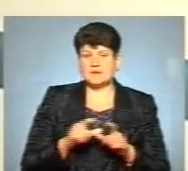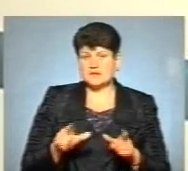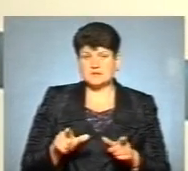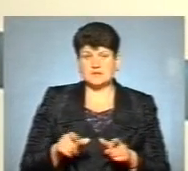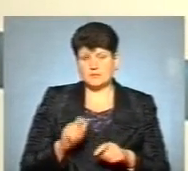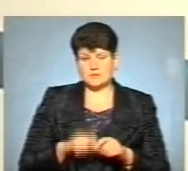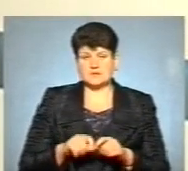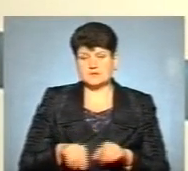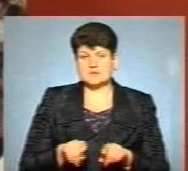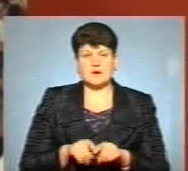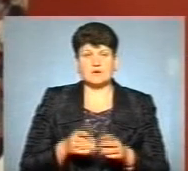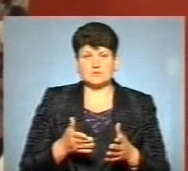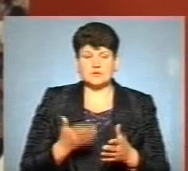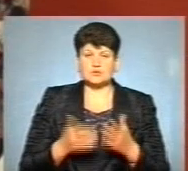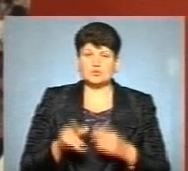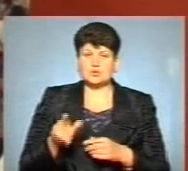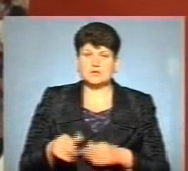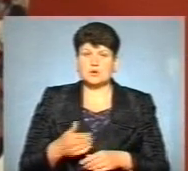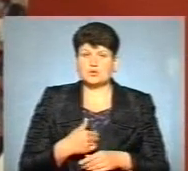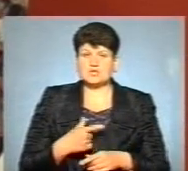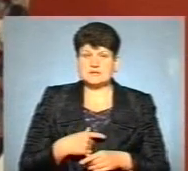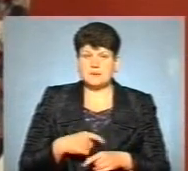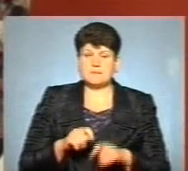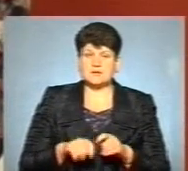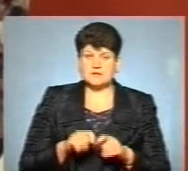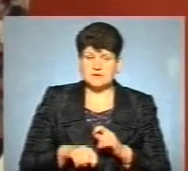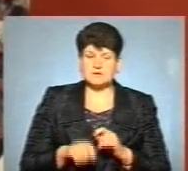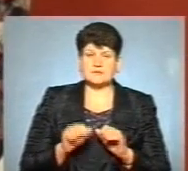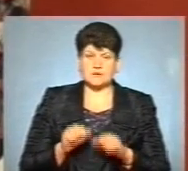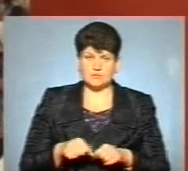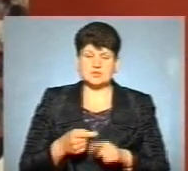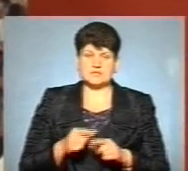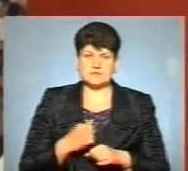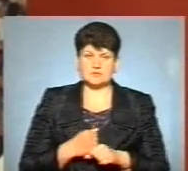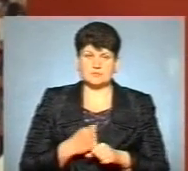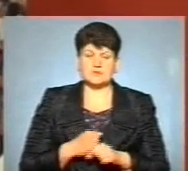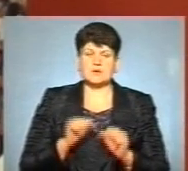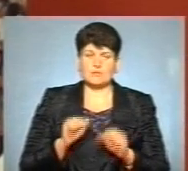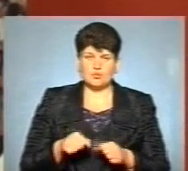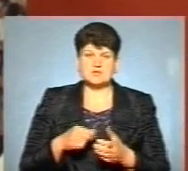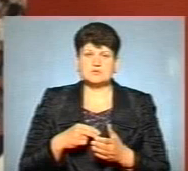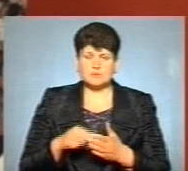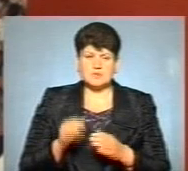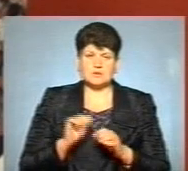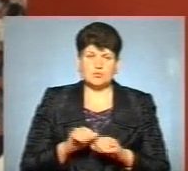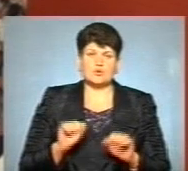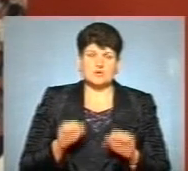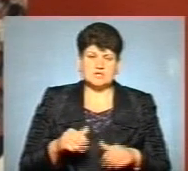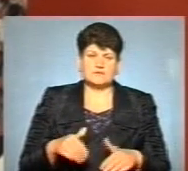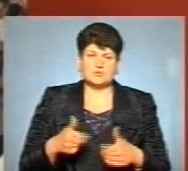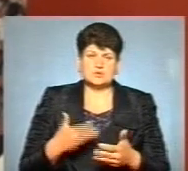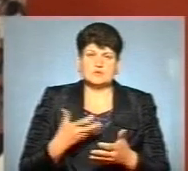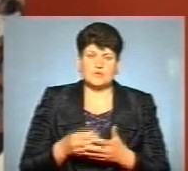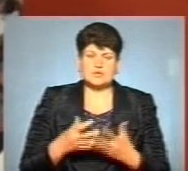також. Тобто, якщо людина хоче сама себе перевірити, вона сама повинна за це заплатити? Може закупити, може звернутися до свого сімейного лікаря.